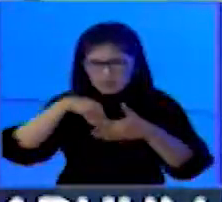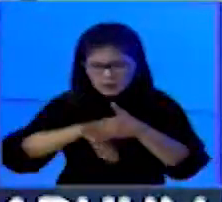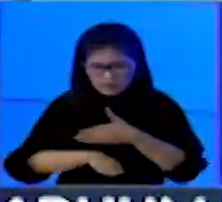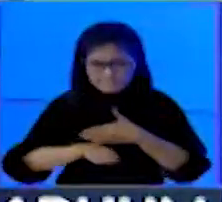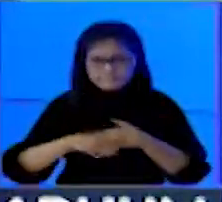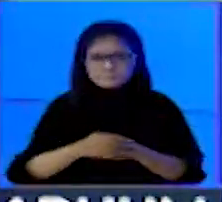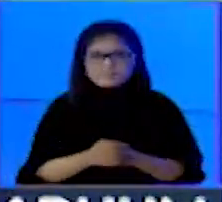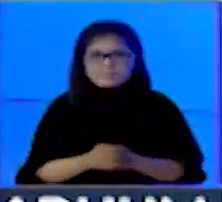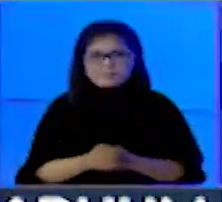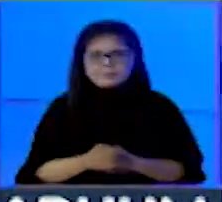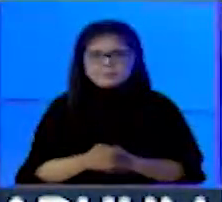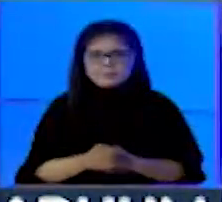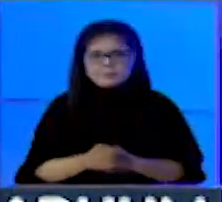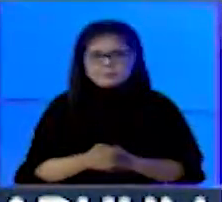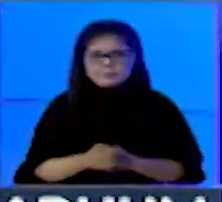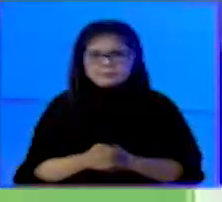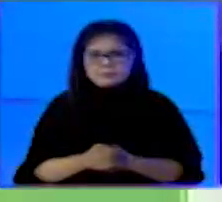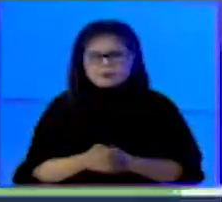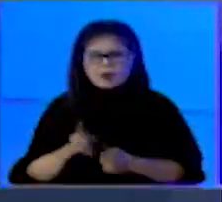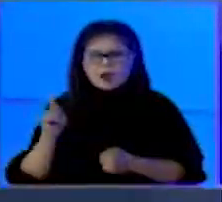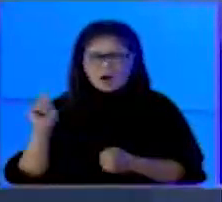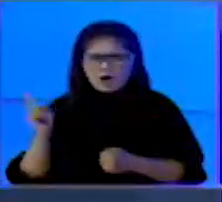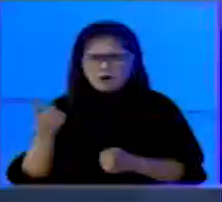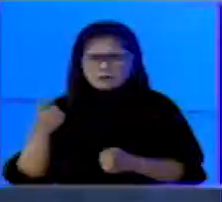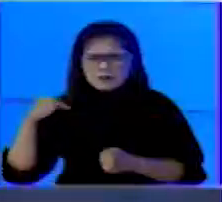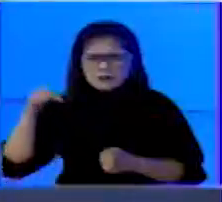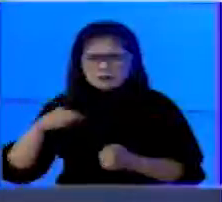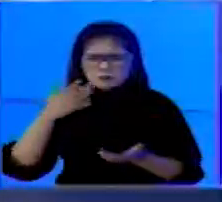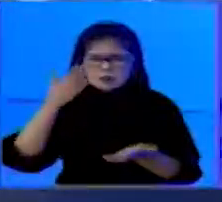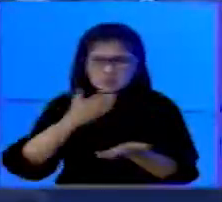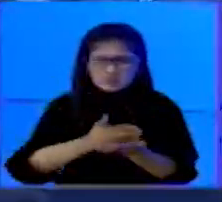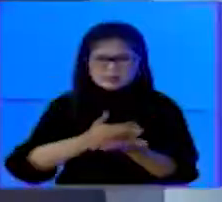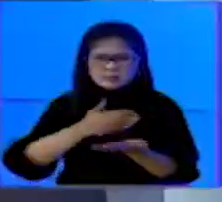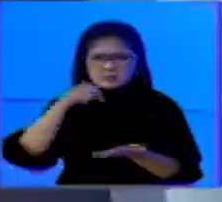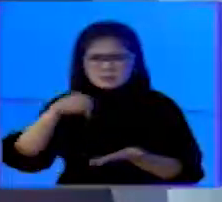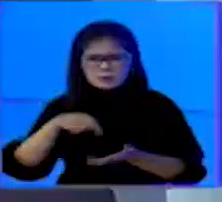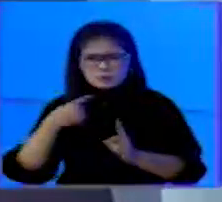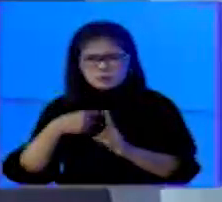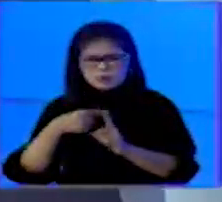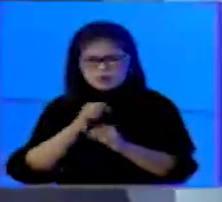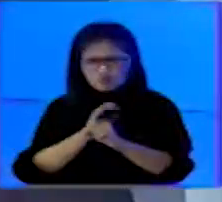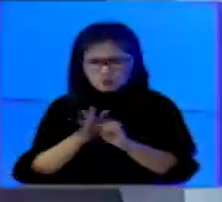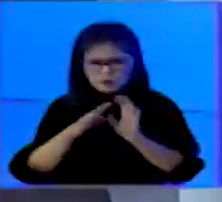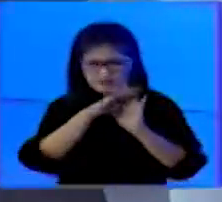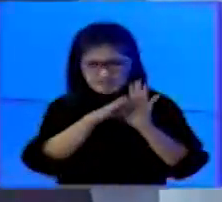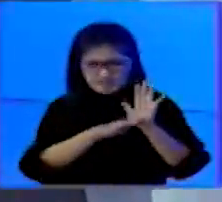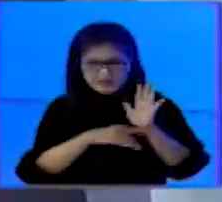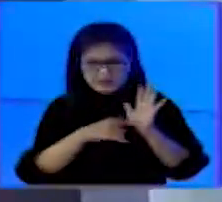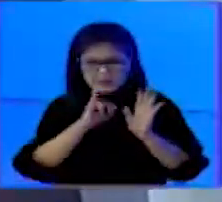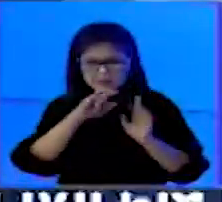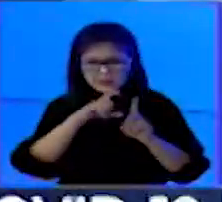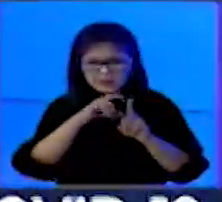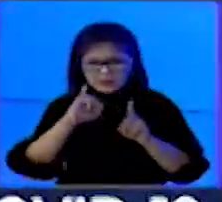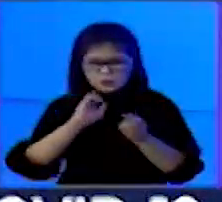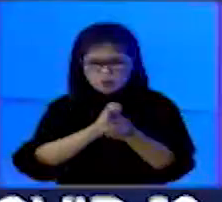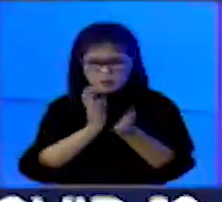COVID sehingga menyebabkan sampai dia meninggal begitu. Data Ikatan Dokter Indonesia IDI Surabaya,